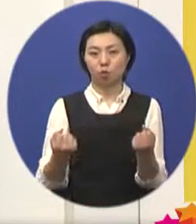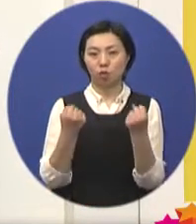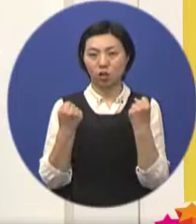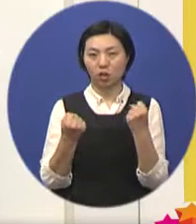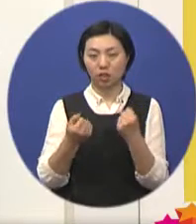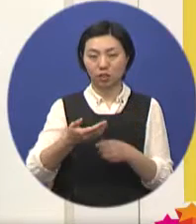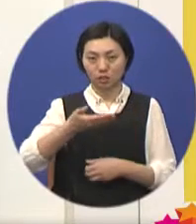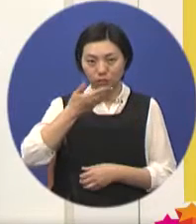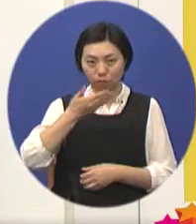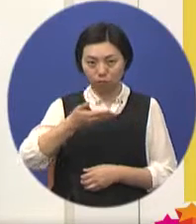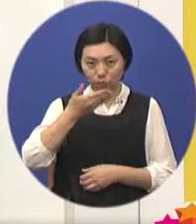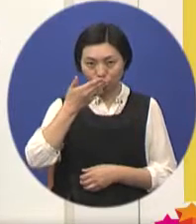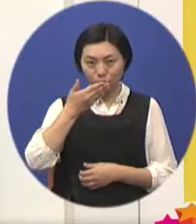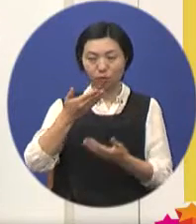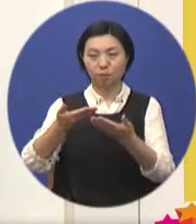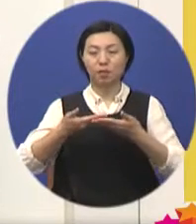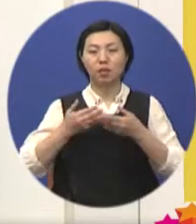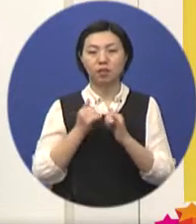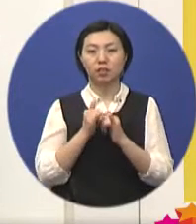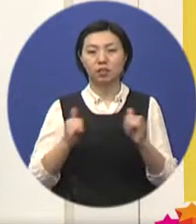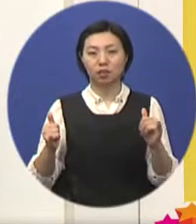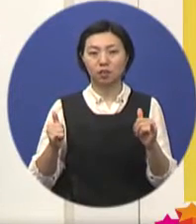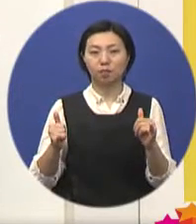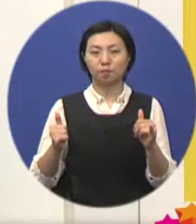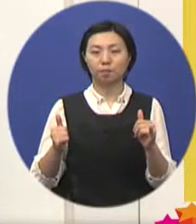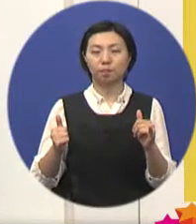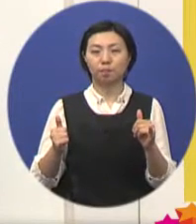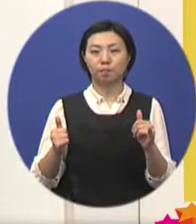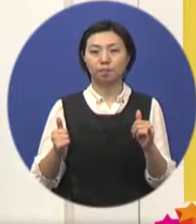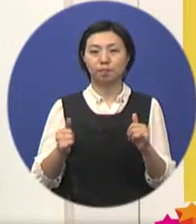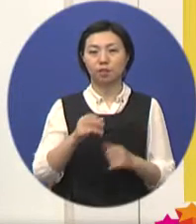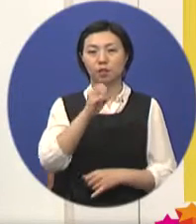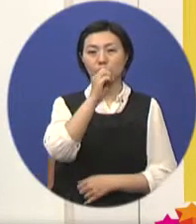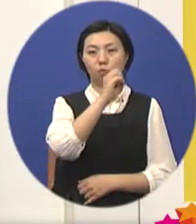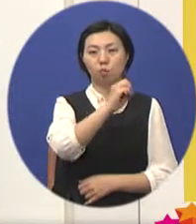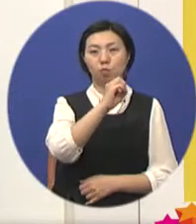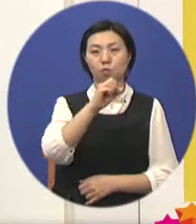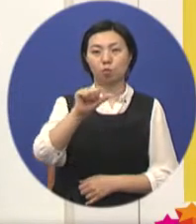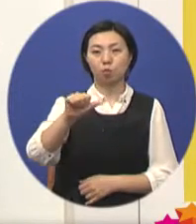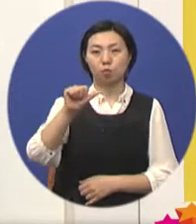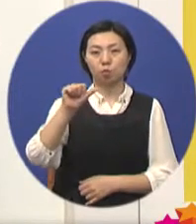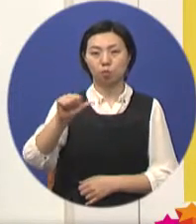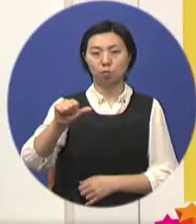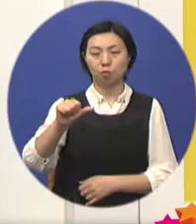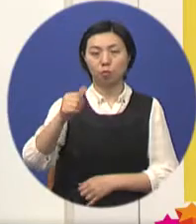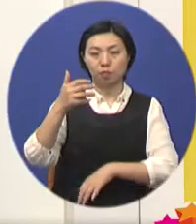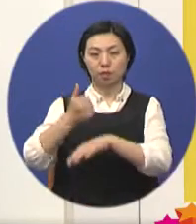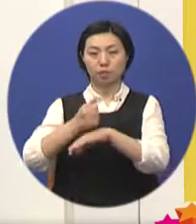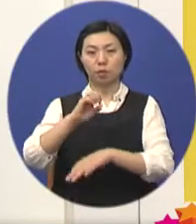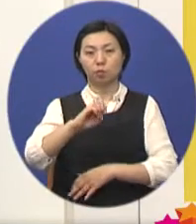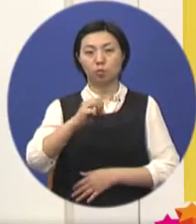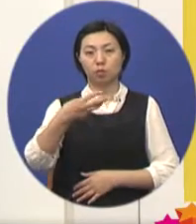받으실 분을 네. 자, 즉석식품 055 네. 끝번호